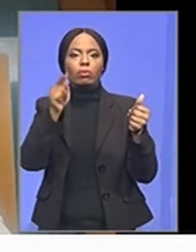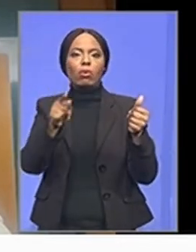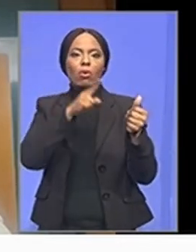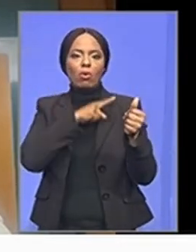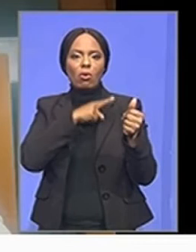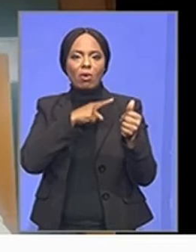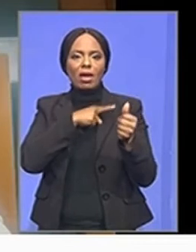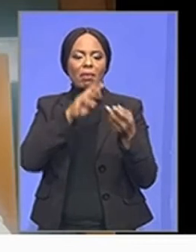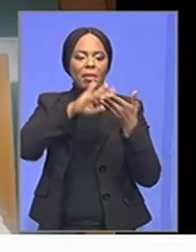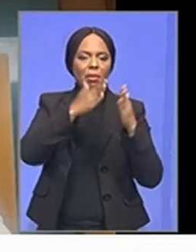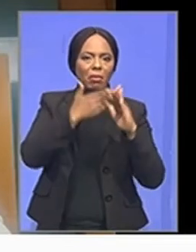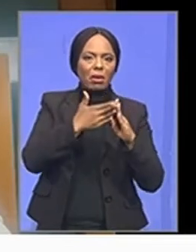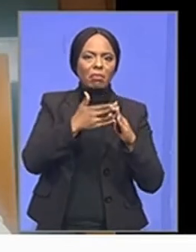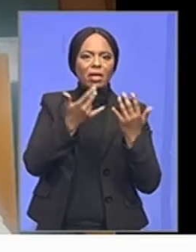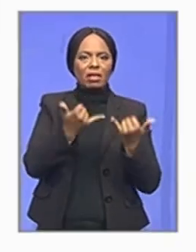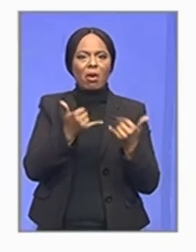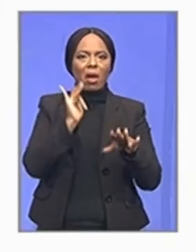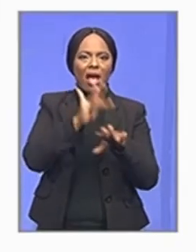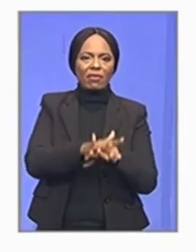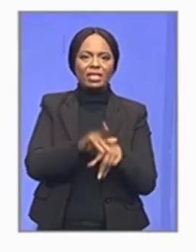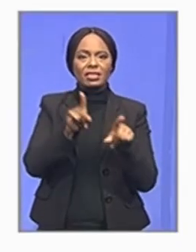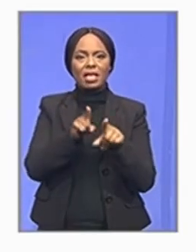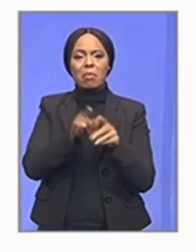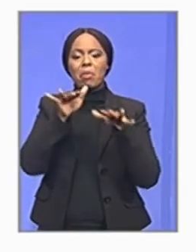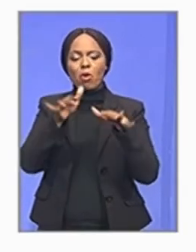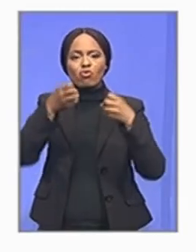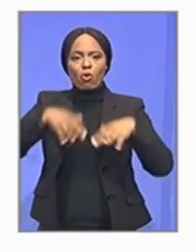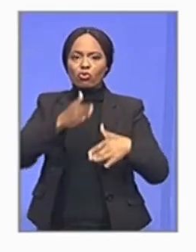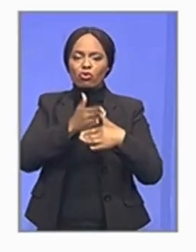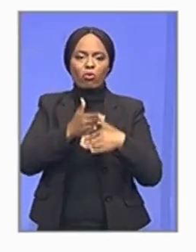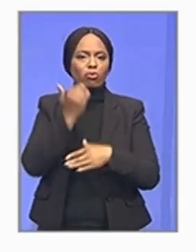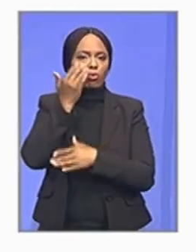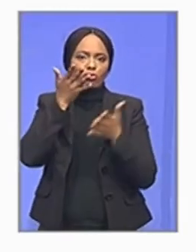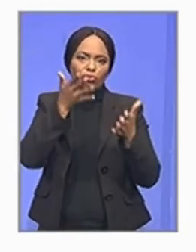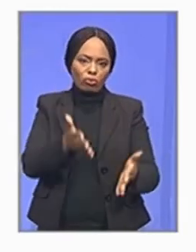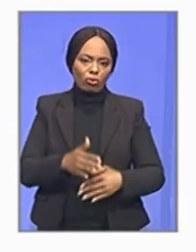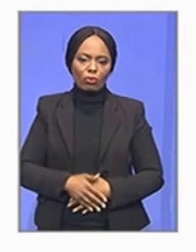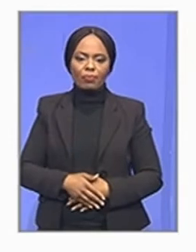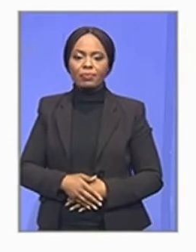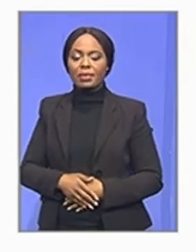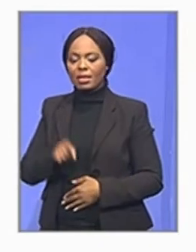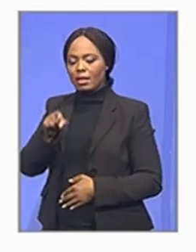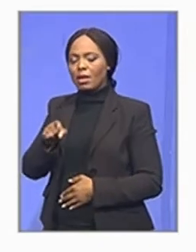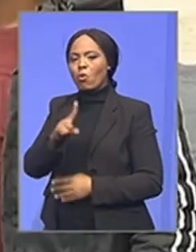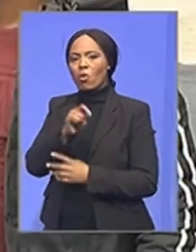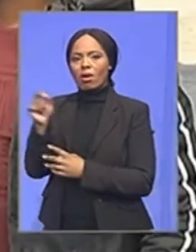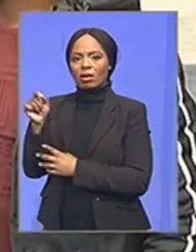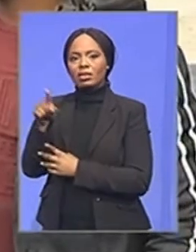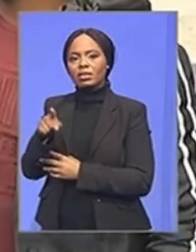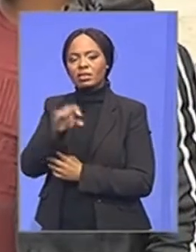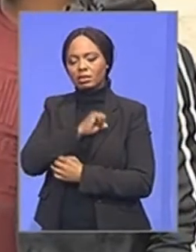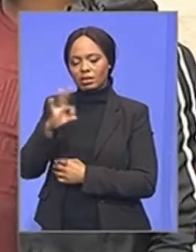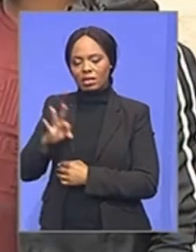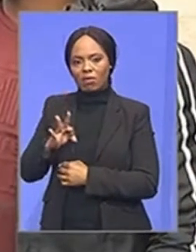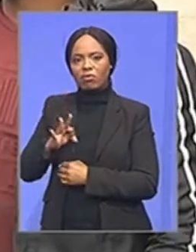seka ba amega bogolosegolo badiri. Mokgatlho wa badiri AFADU o nang le maloko a feta 100 mo setlamong seno wa re o